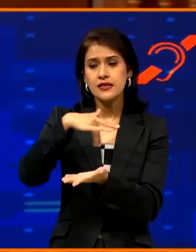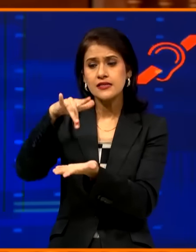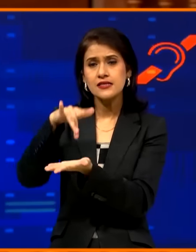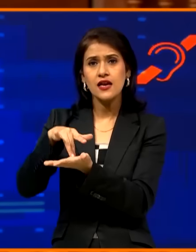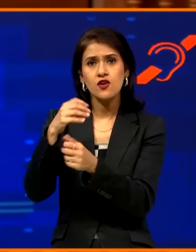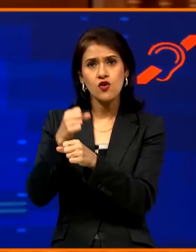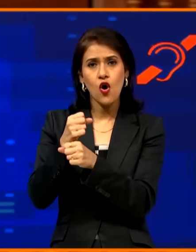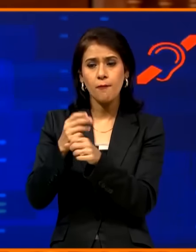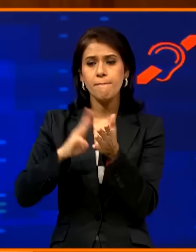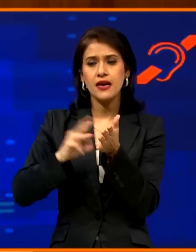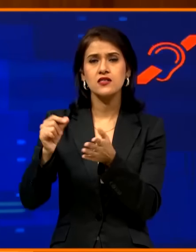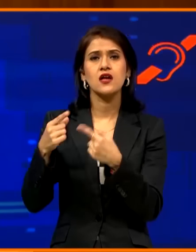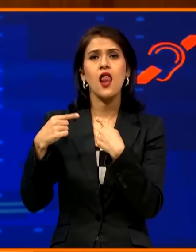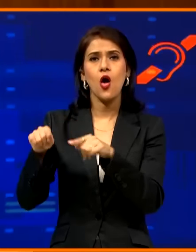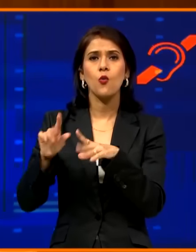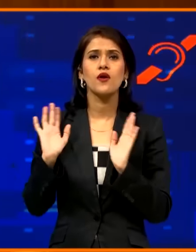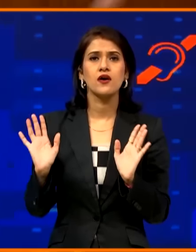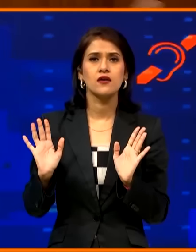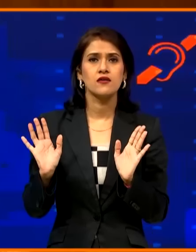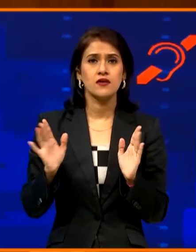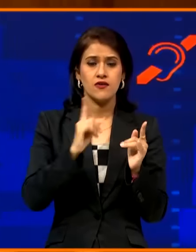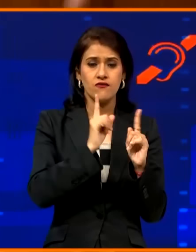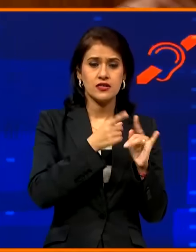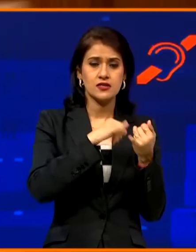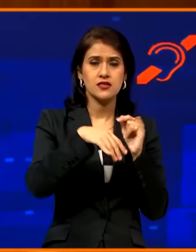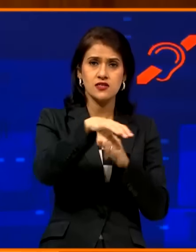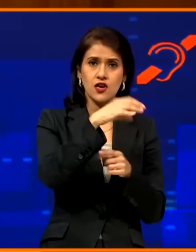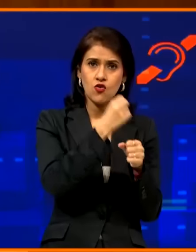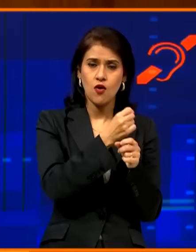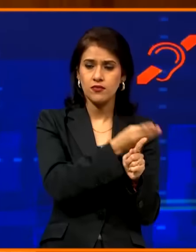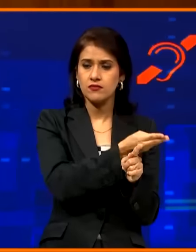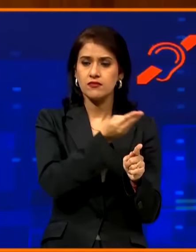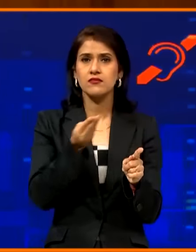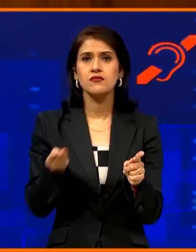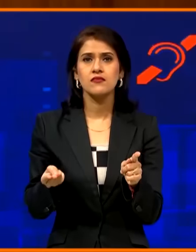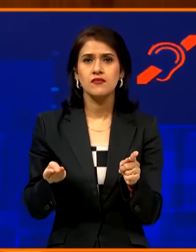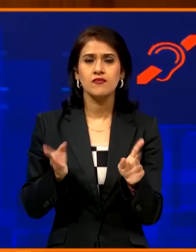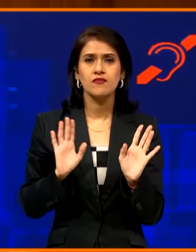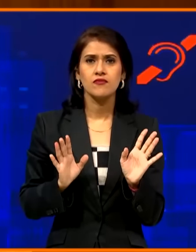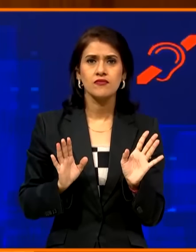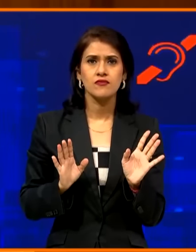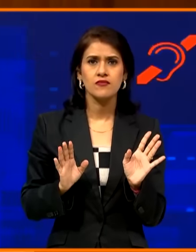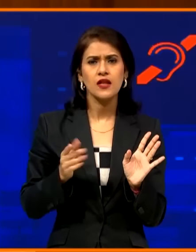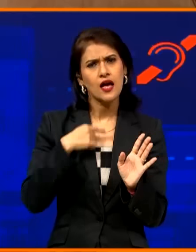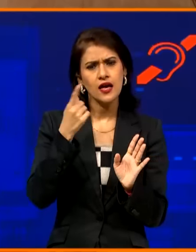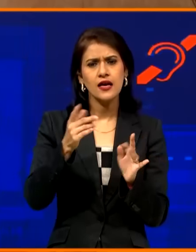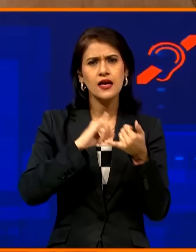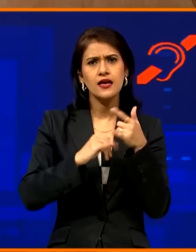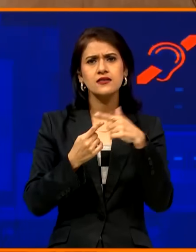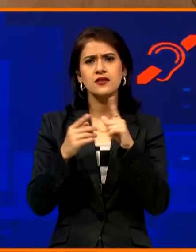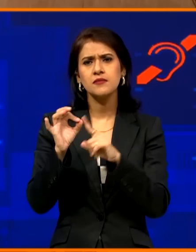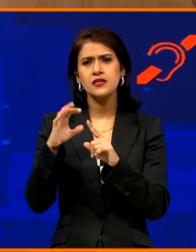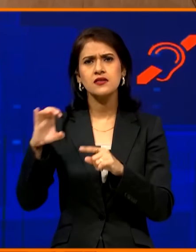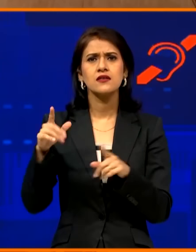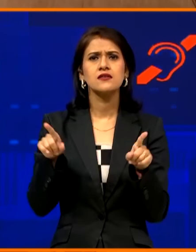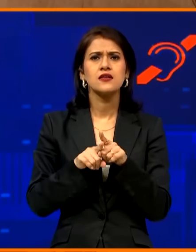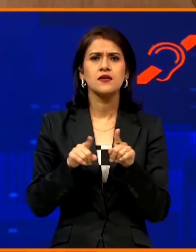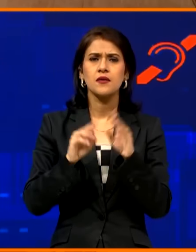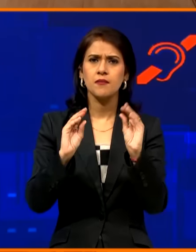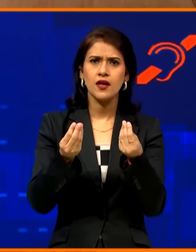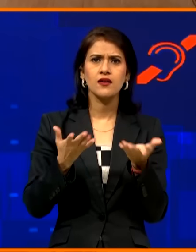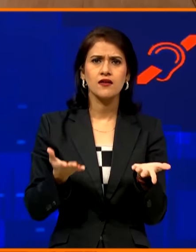मिनिस्टर बनाएगा पहला तो हम हमारा यही है हम कहते हैं एसजीपीसी की तरह बना दीजिए आप इसे शिरोमण गुरुद्वारा